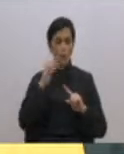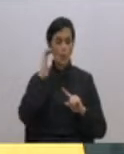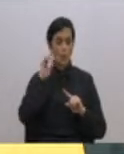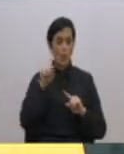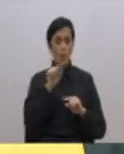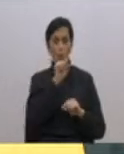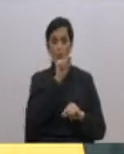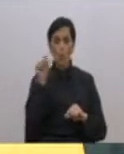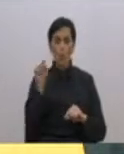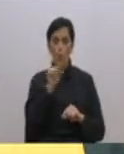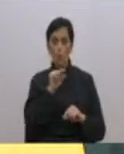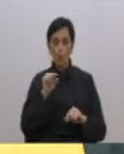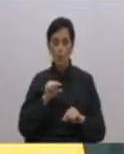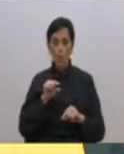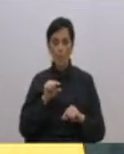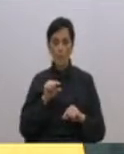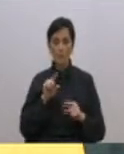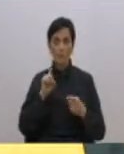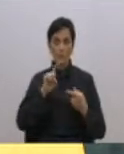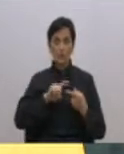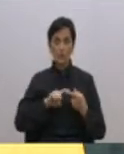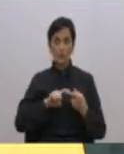მუხლობრივ განხილვას შევეხებით. თუმცა